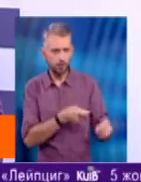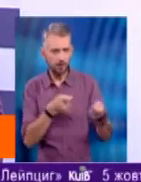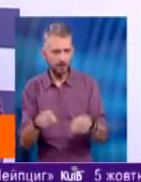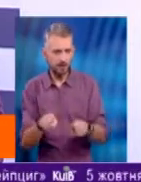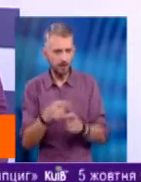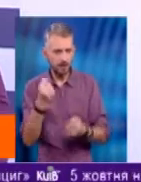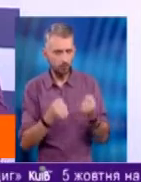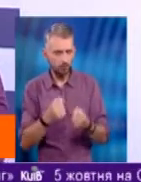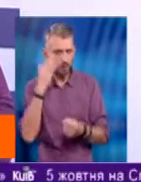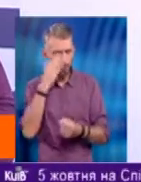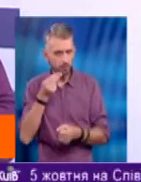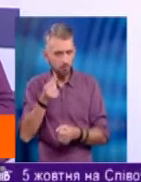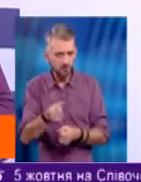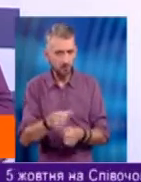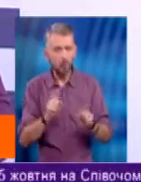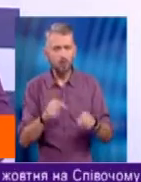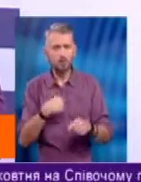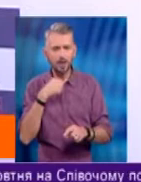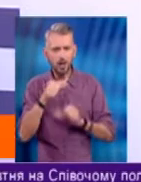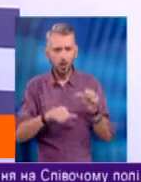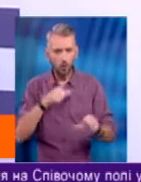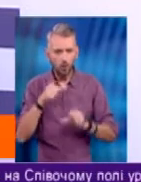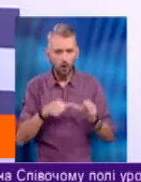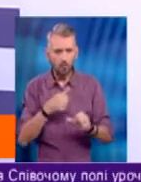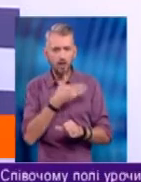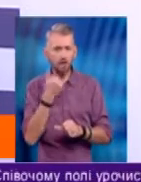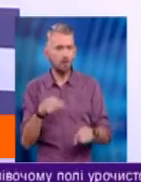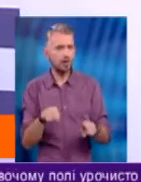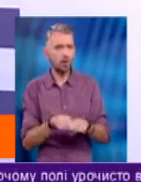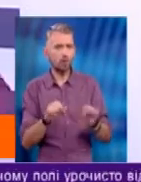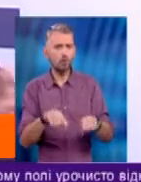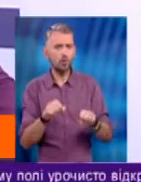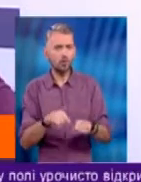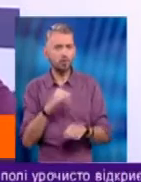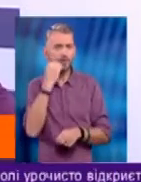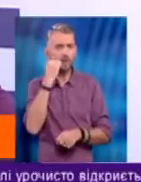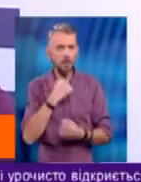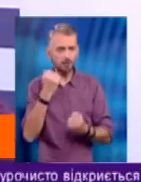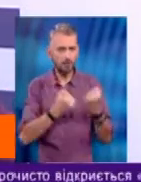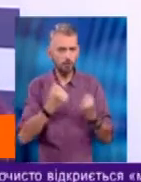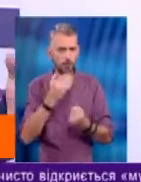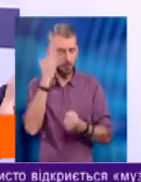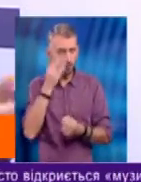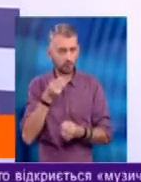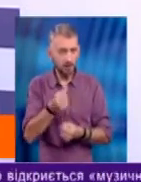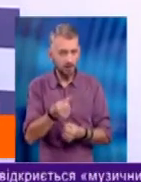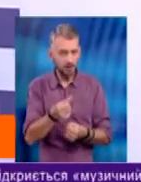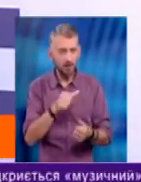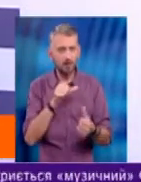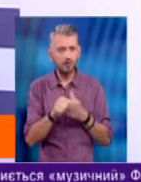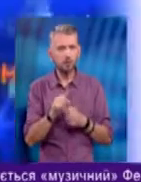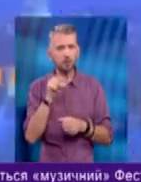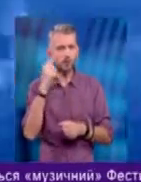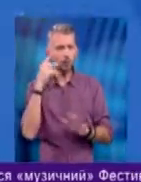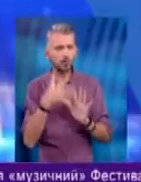такий автомобіль і розмитнити хоча б роками. І немає такої можливості і старішим автомобілем розмитнитися. А саме, щоб ви